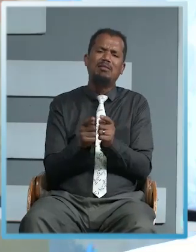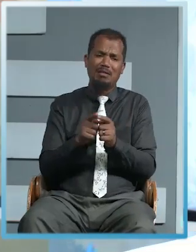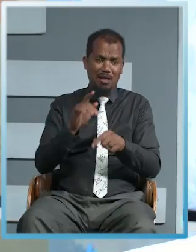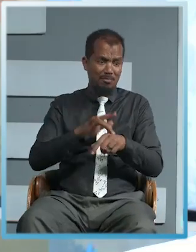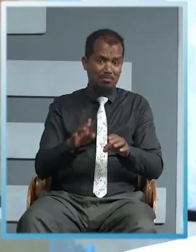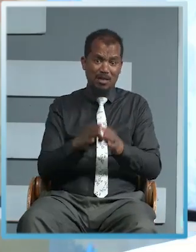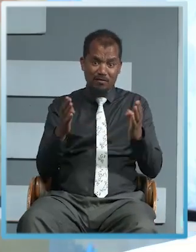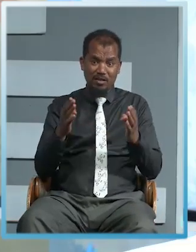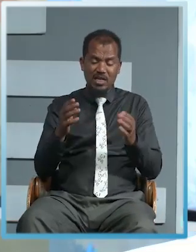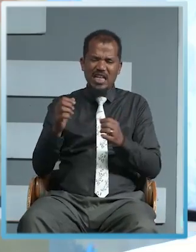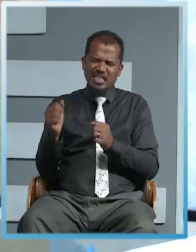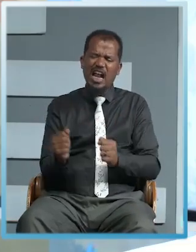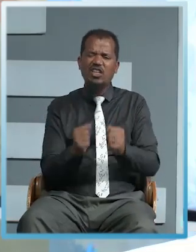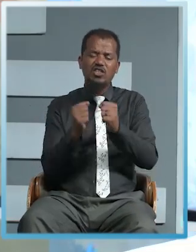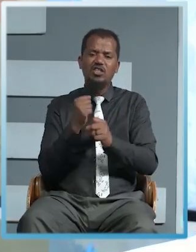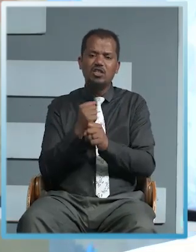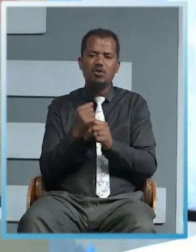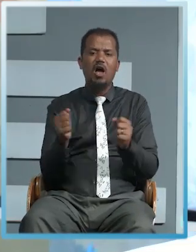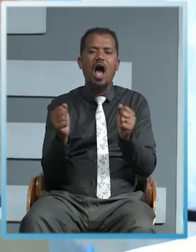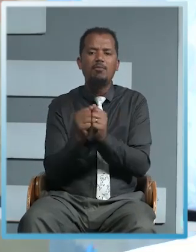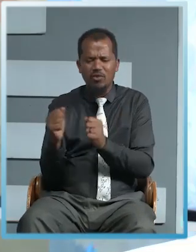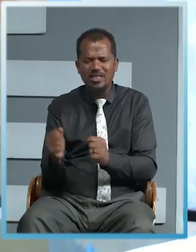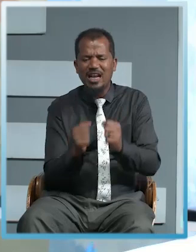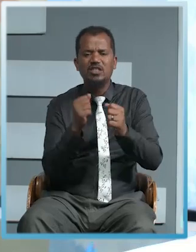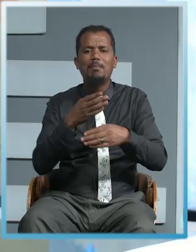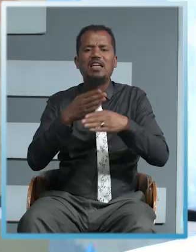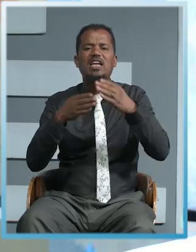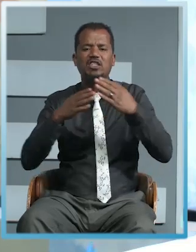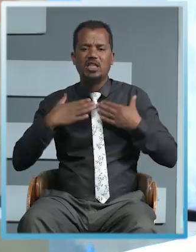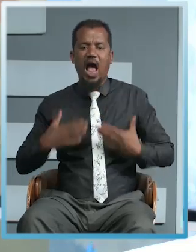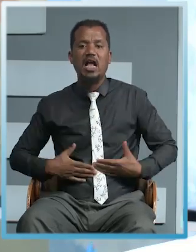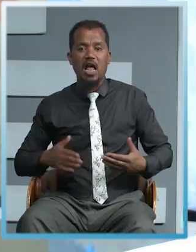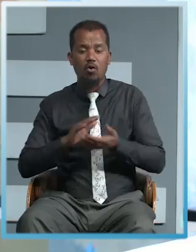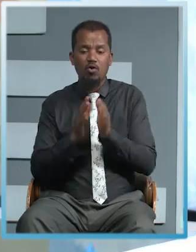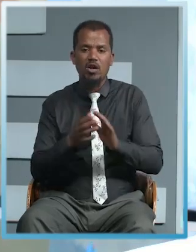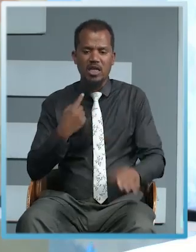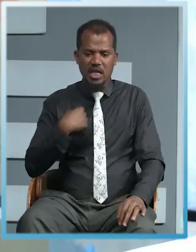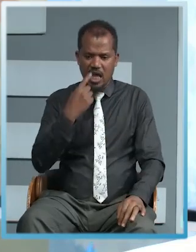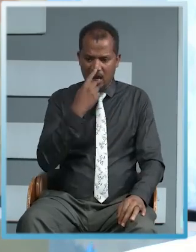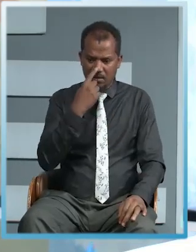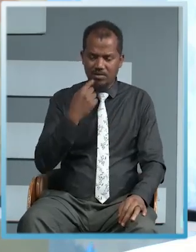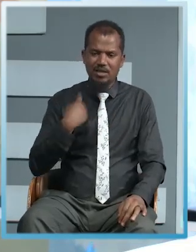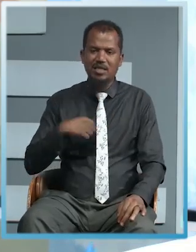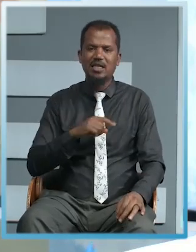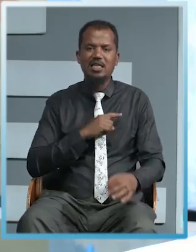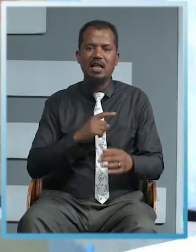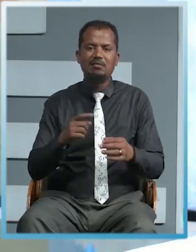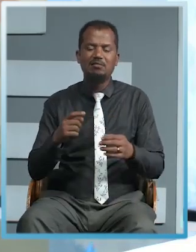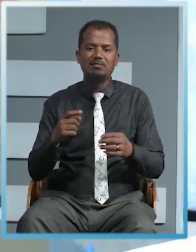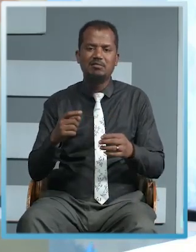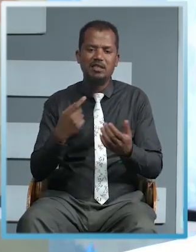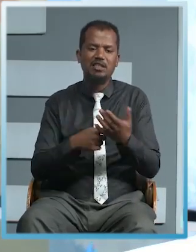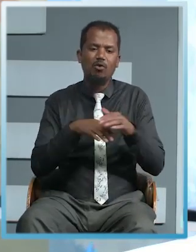ላይ ቢከፈት ነው ለምሳሌ ስትራቴጂ ሲሰሩ አብሮ የስትራቴጂ ማደራጀቱ አካል ሆነን የኛ ልምድና የኛን ተክሎ አርገን እዛ